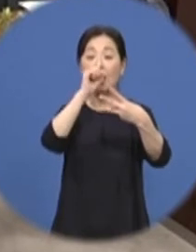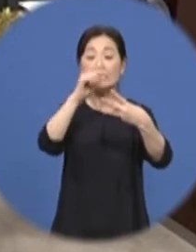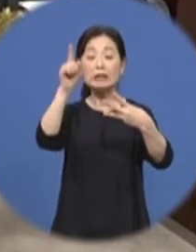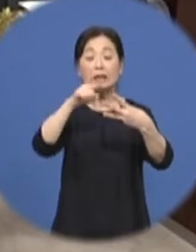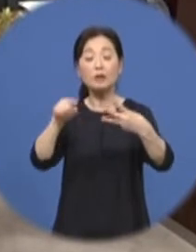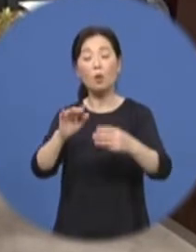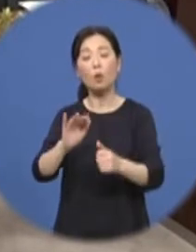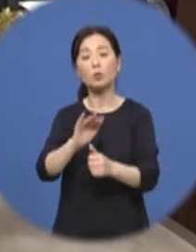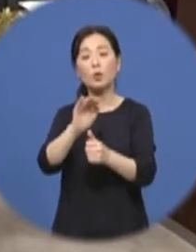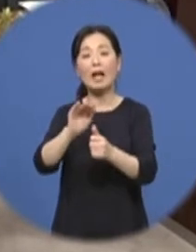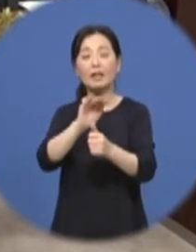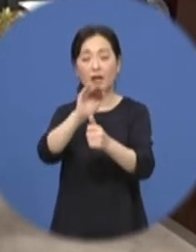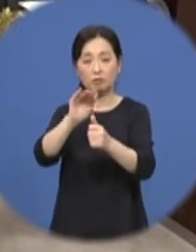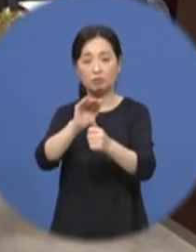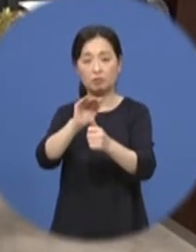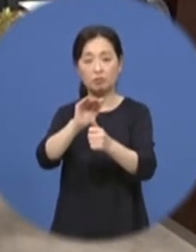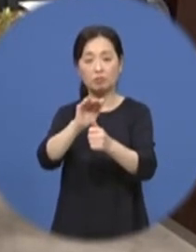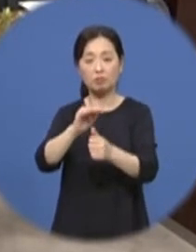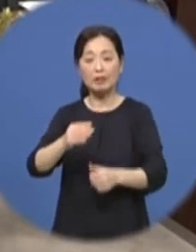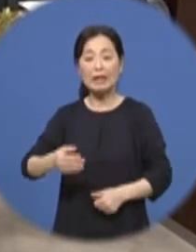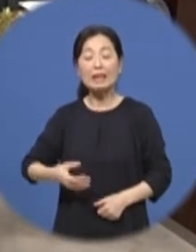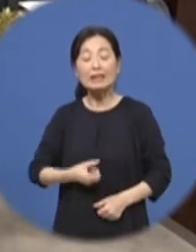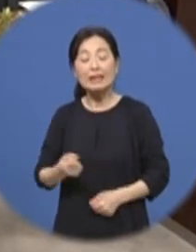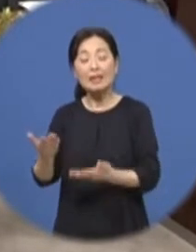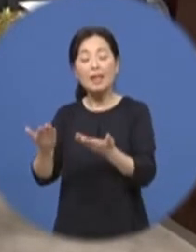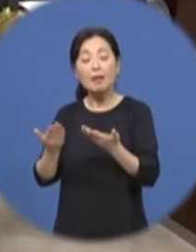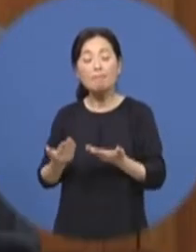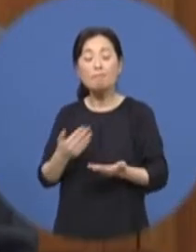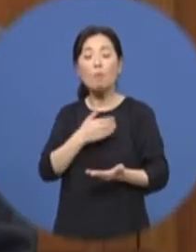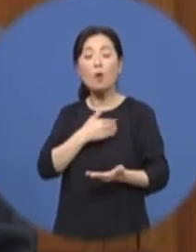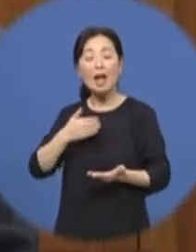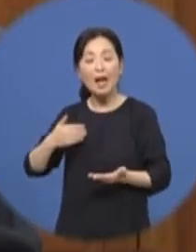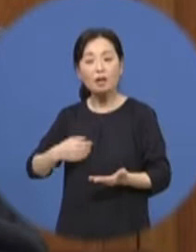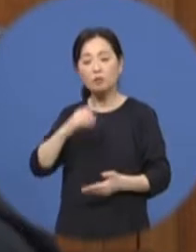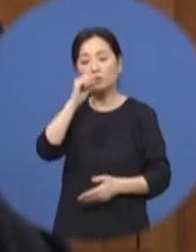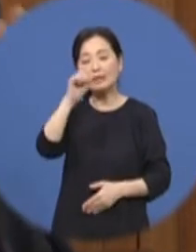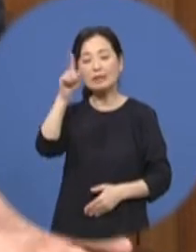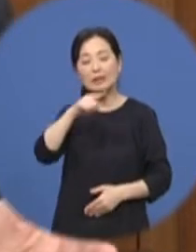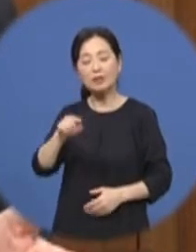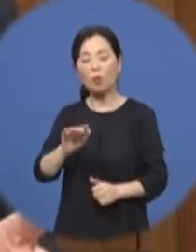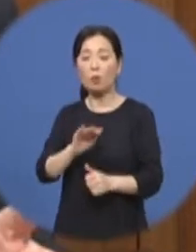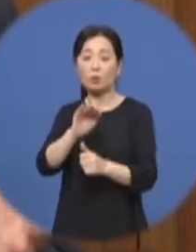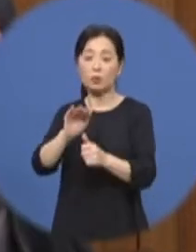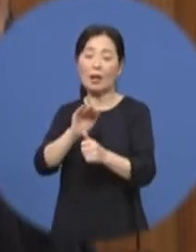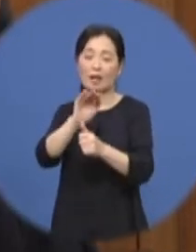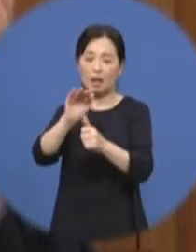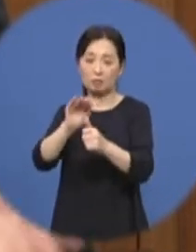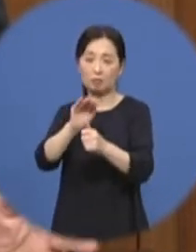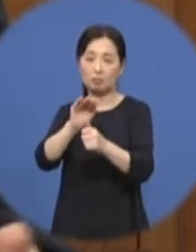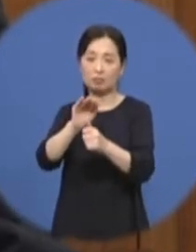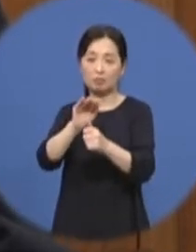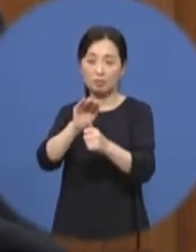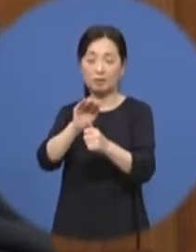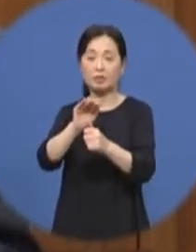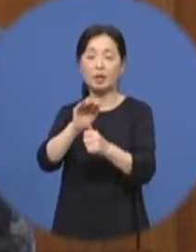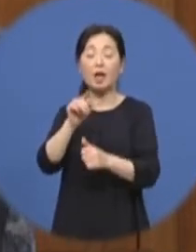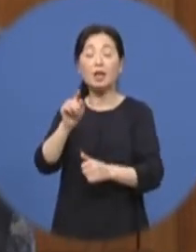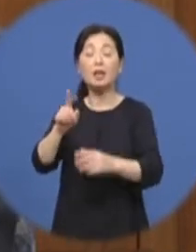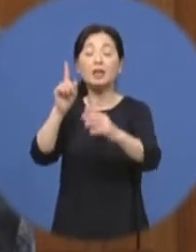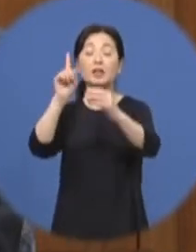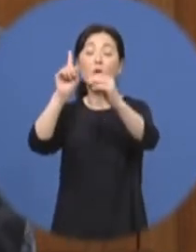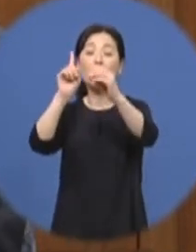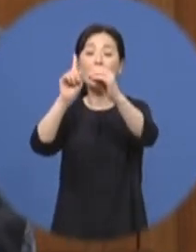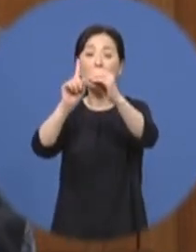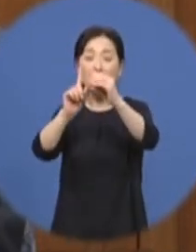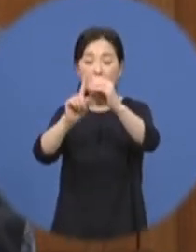作るということだと思うんですよ、信頼されるようないい人を作る、はい、あの人いい人だなと思うような人を作る、そのためには